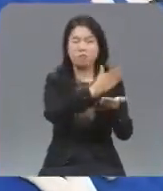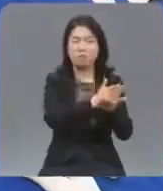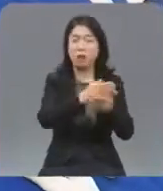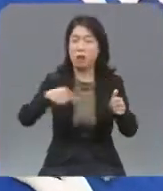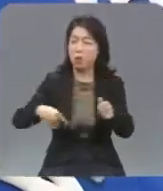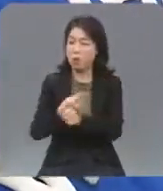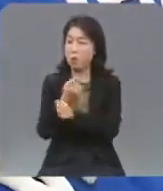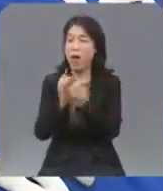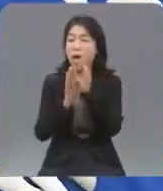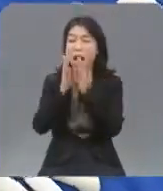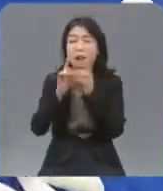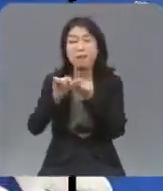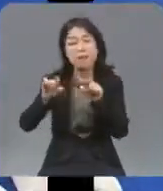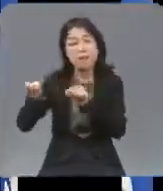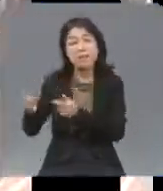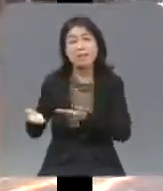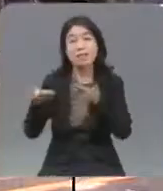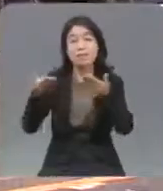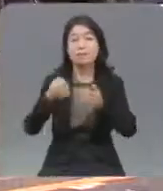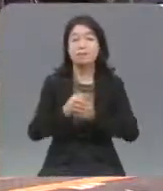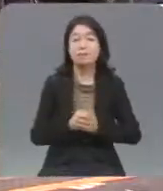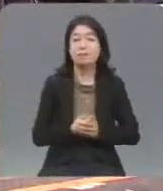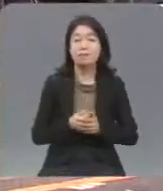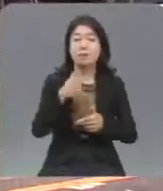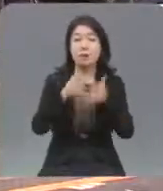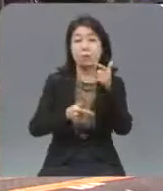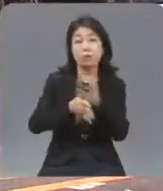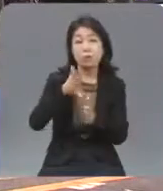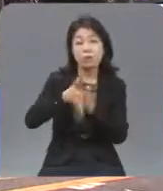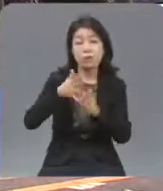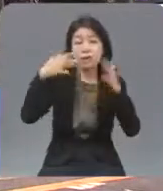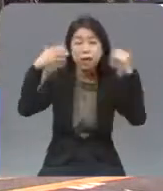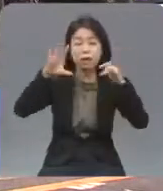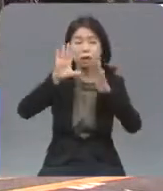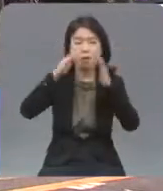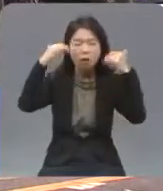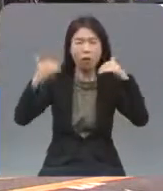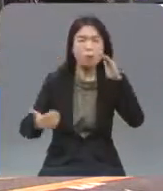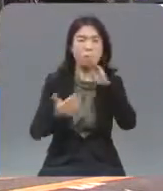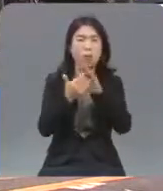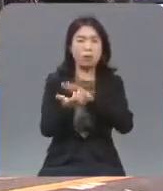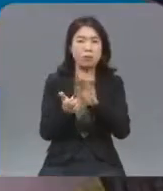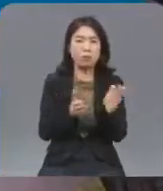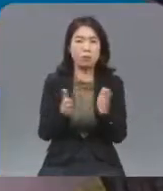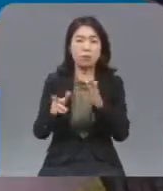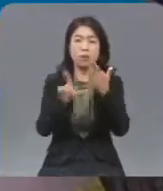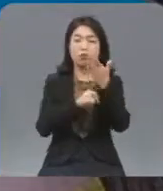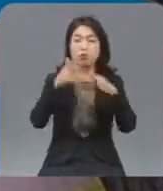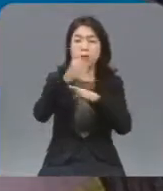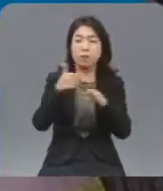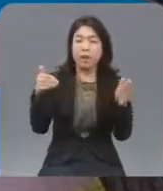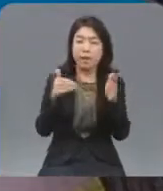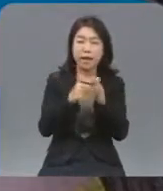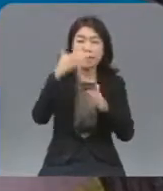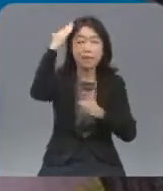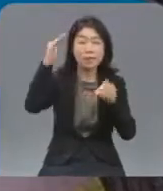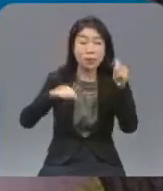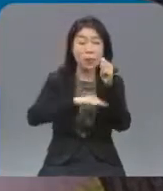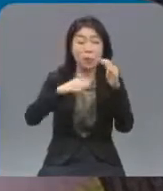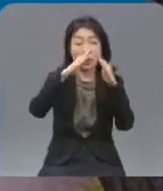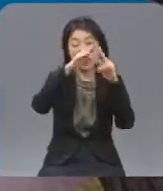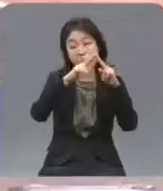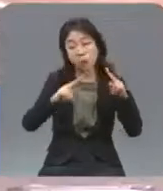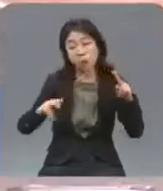식단을 학생들에게 제공합니다. 목포시가 여름철 폭염에 대비해 9월 말까지 그늘막 93개를